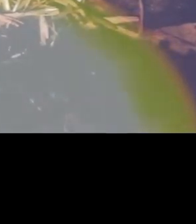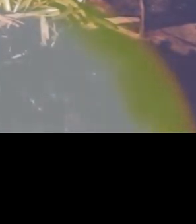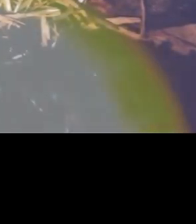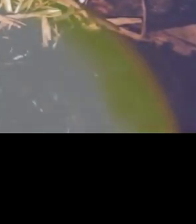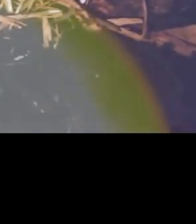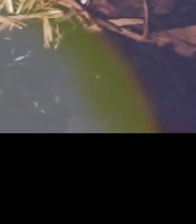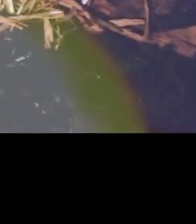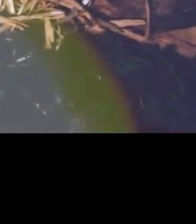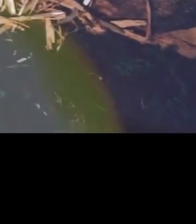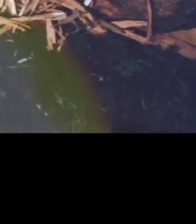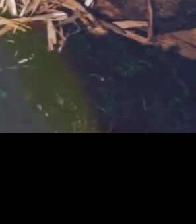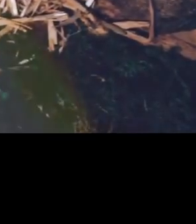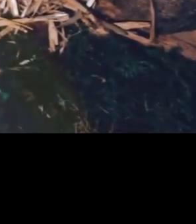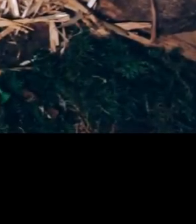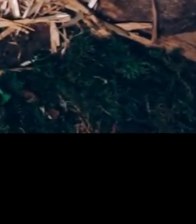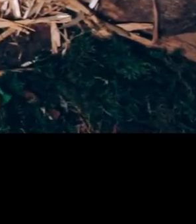umire.